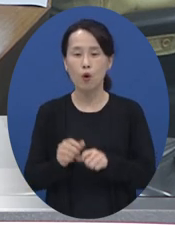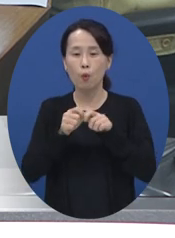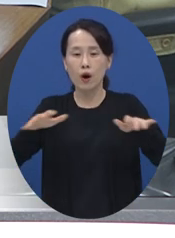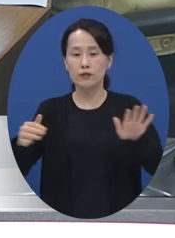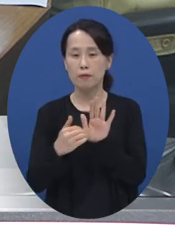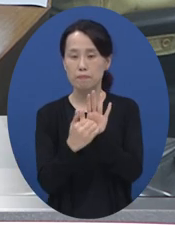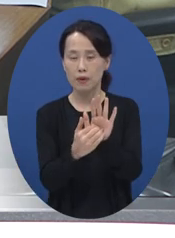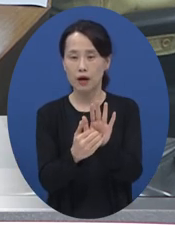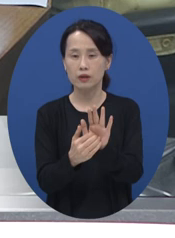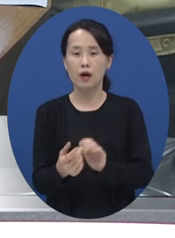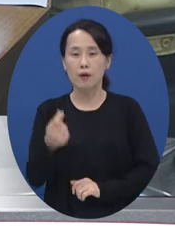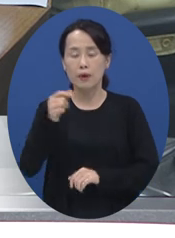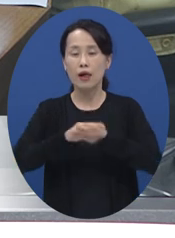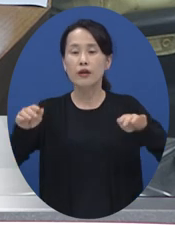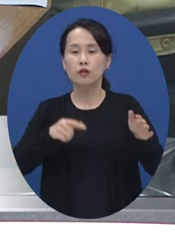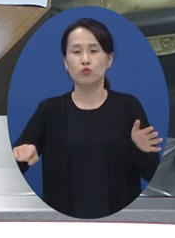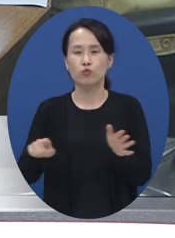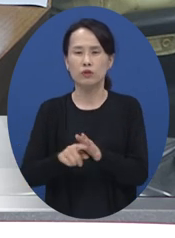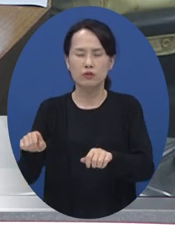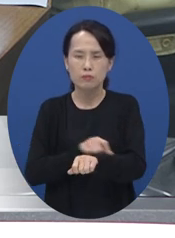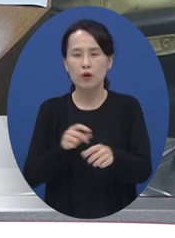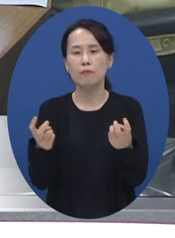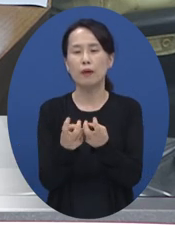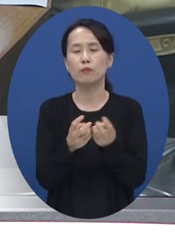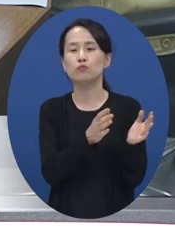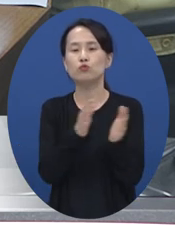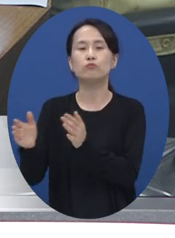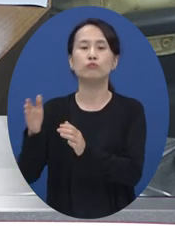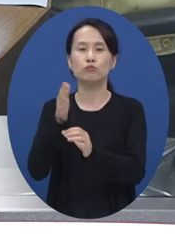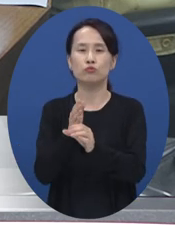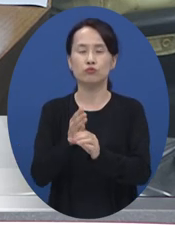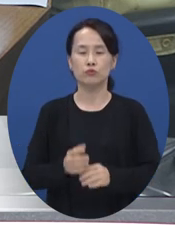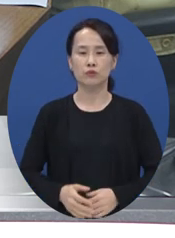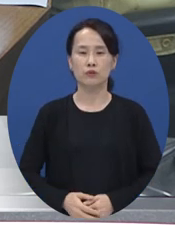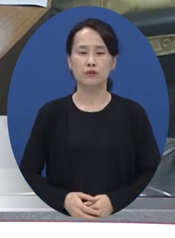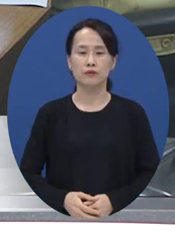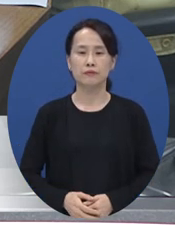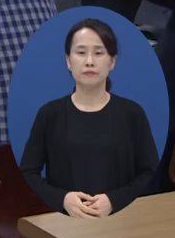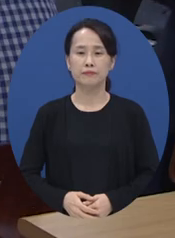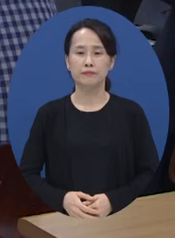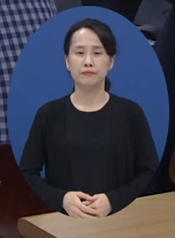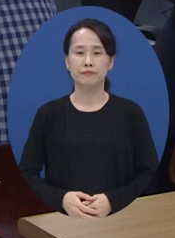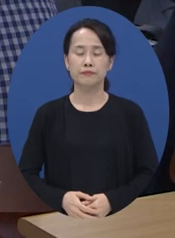차단을 위해 특단의 대책을 추진하겠다고 밝혔습니다. 최지영 기자입니다.